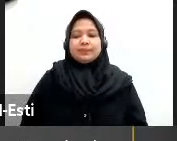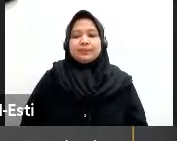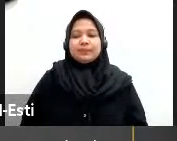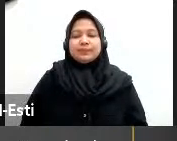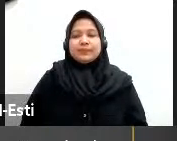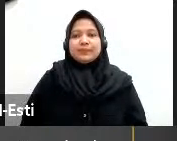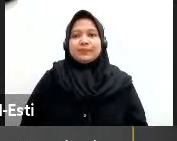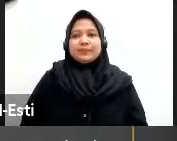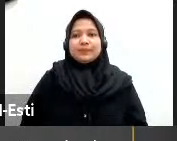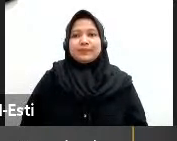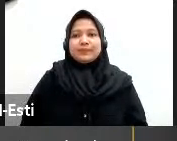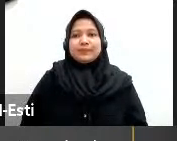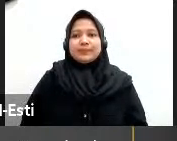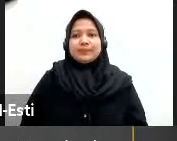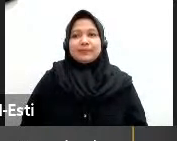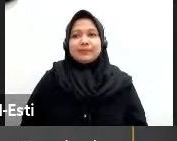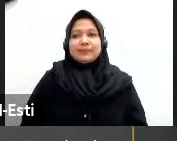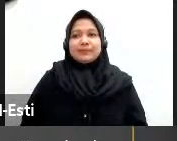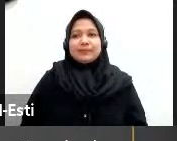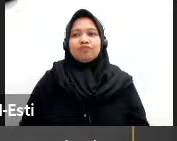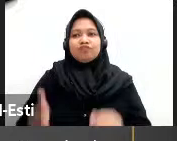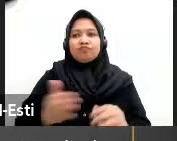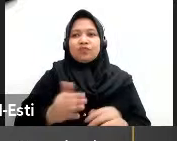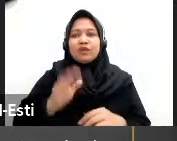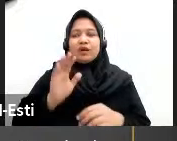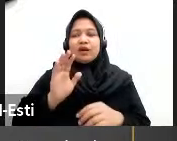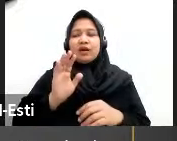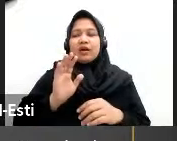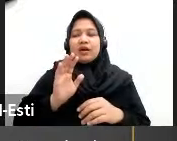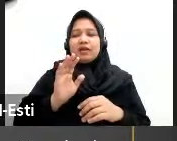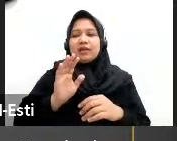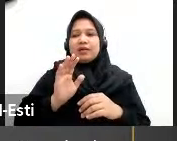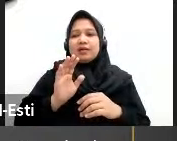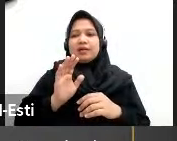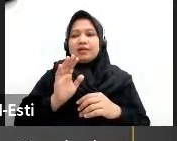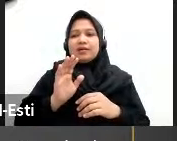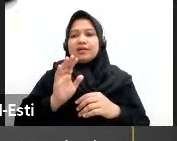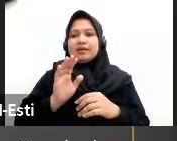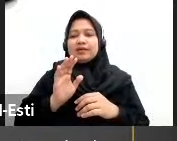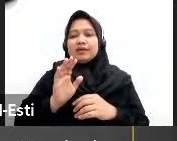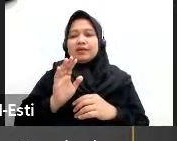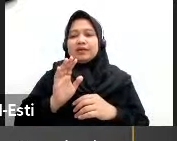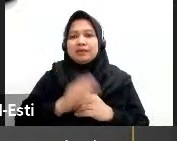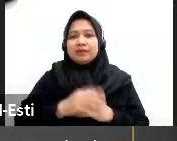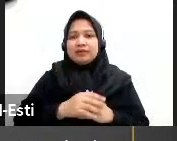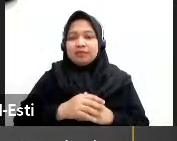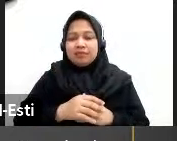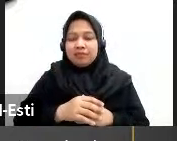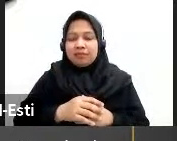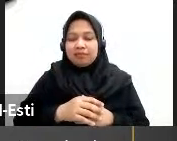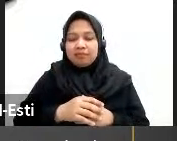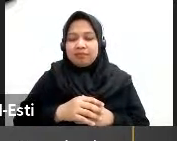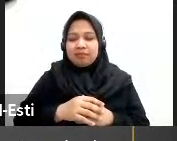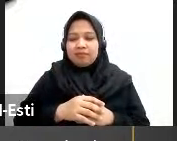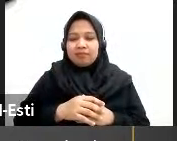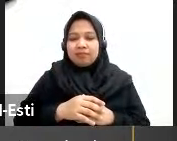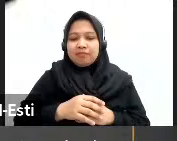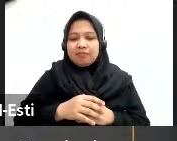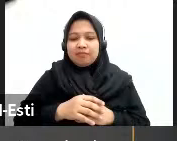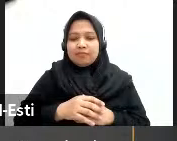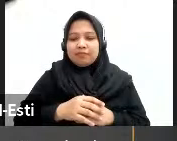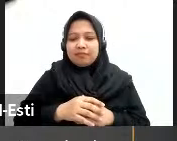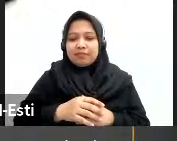apa ya tidak ada kemudian menjadi threshold ya apabila misalnya eh apa apabila misalnya jadi